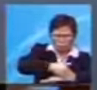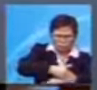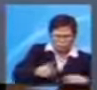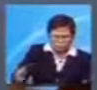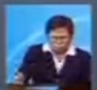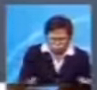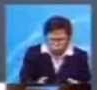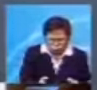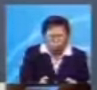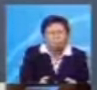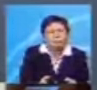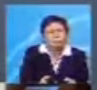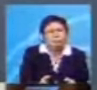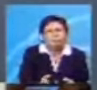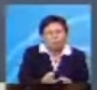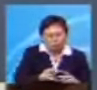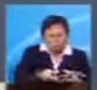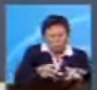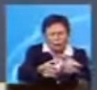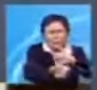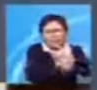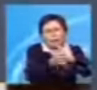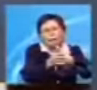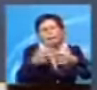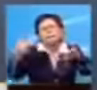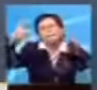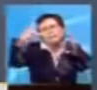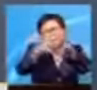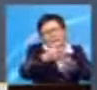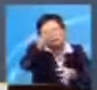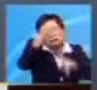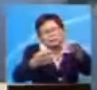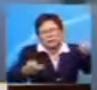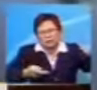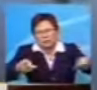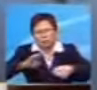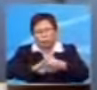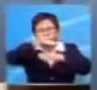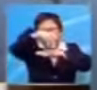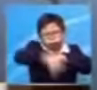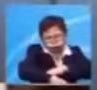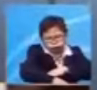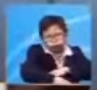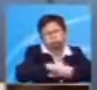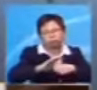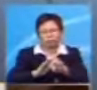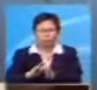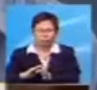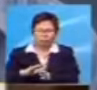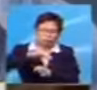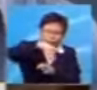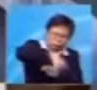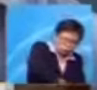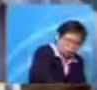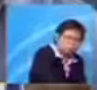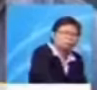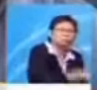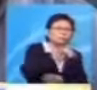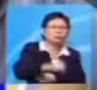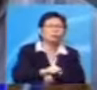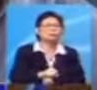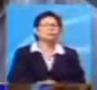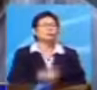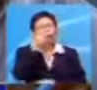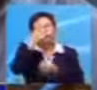sempit ia boleh mengundang risiko kecelakaan jika kenderaan terjunam ke dalam longkang besar ini dari segi